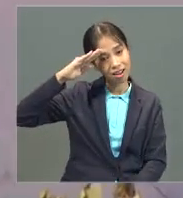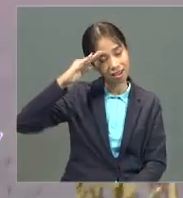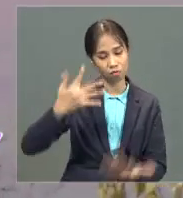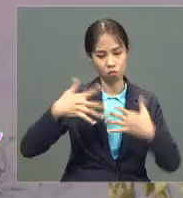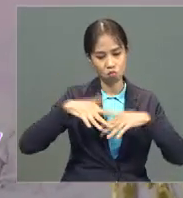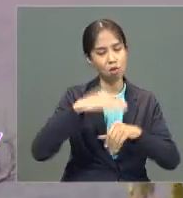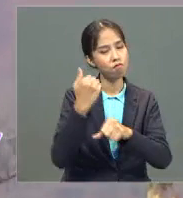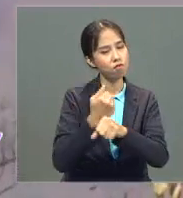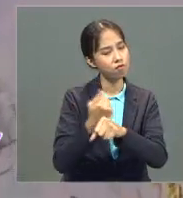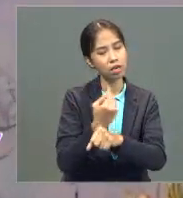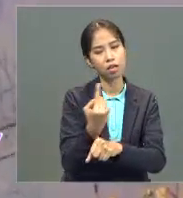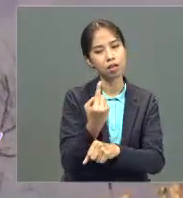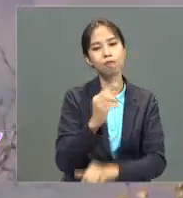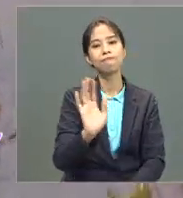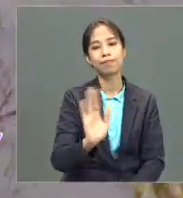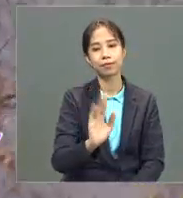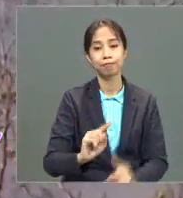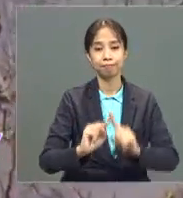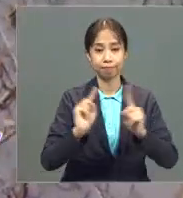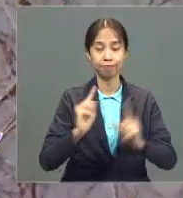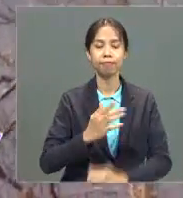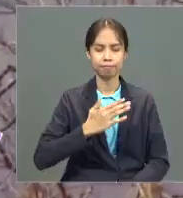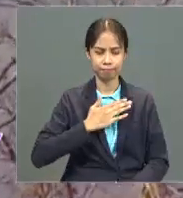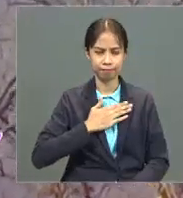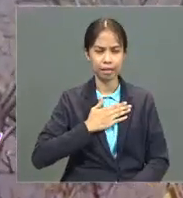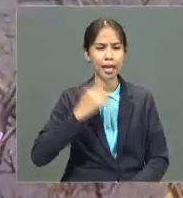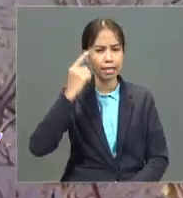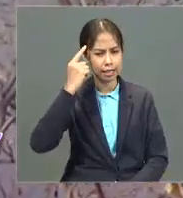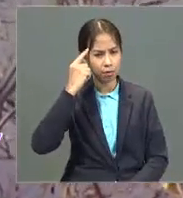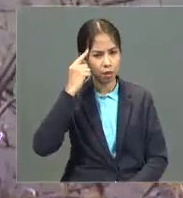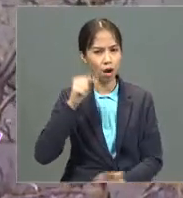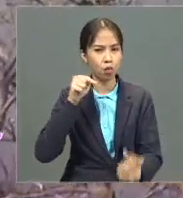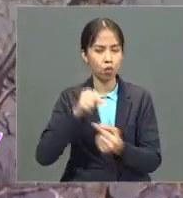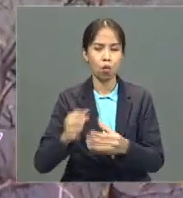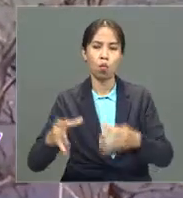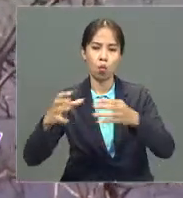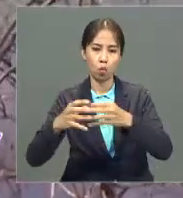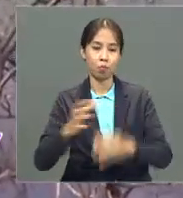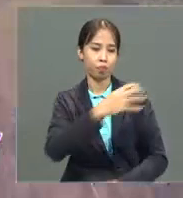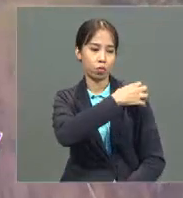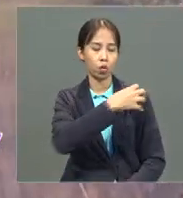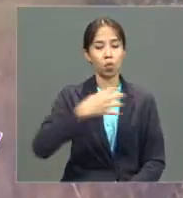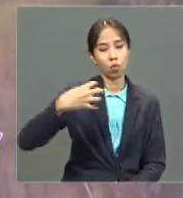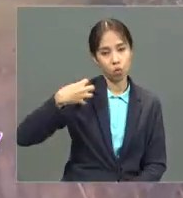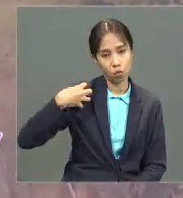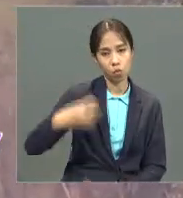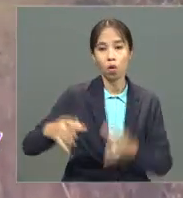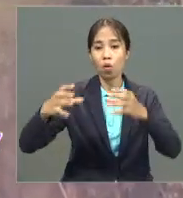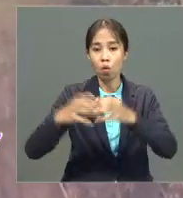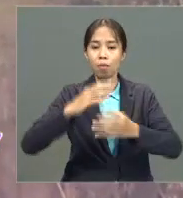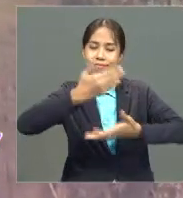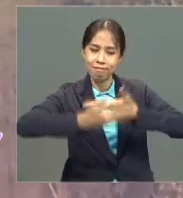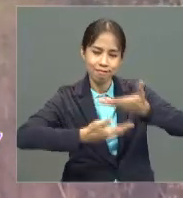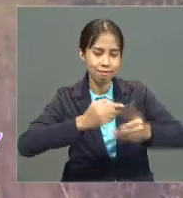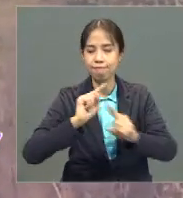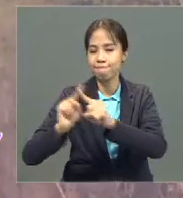านั้นแต่ว่าผู้บัญชาการทหารบกก็เชื่อว่าคณะทูตหรือว่าคณะการค้าต่างๆที่กำลังจะเดินทางเข้ามาในประเทศไทยเนี่ย